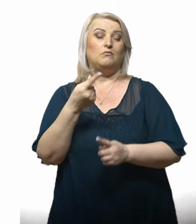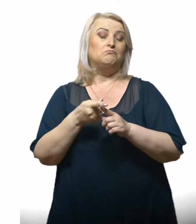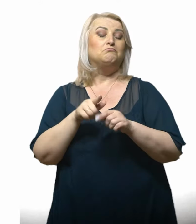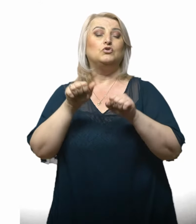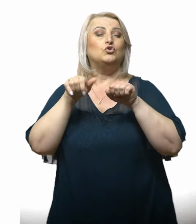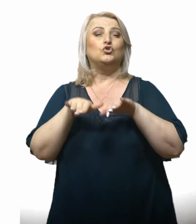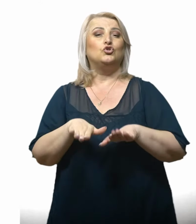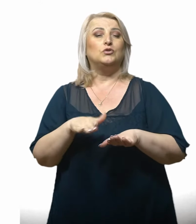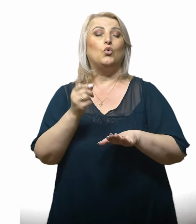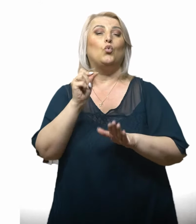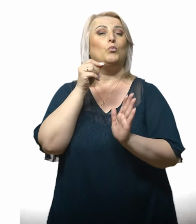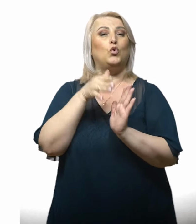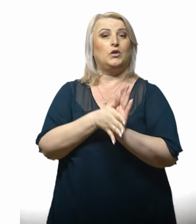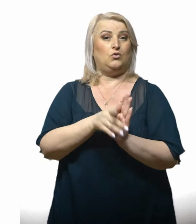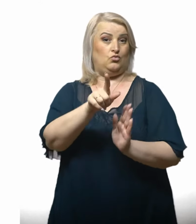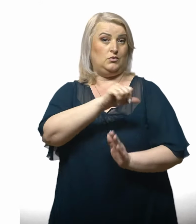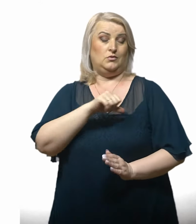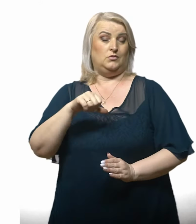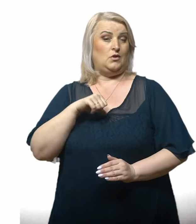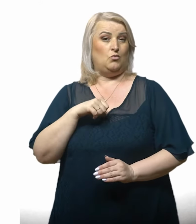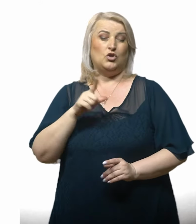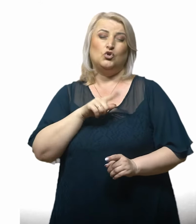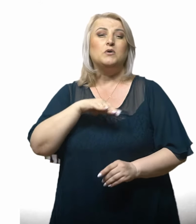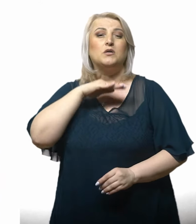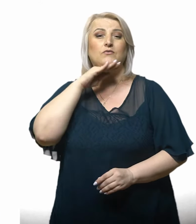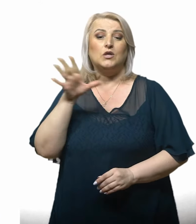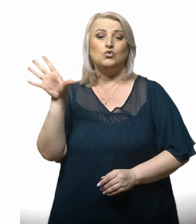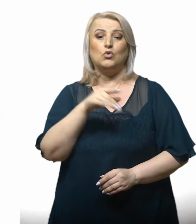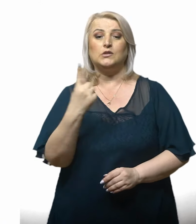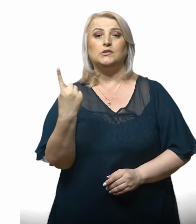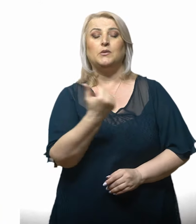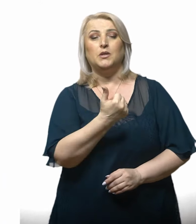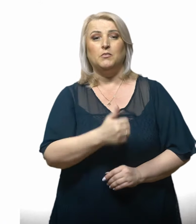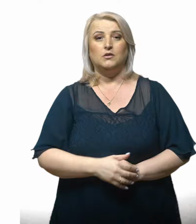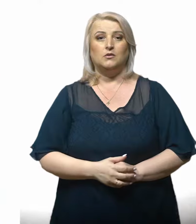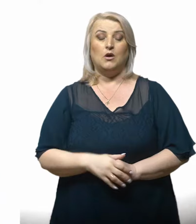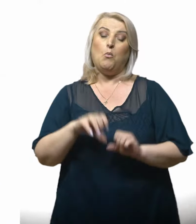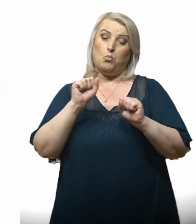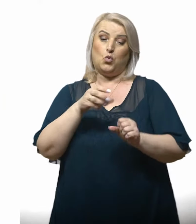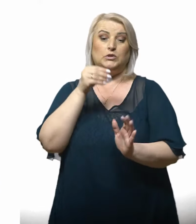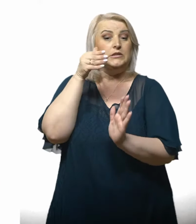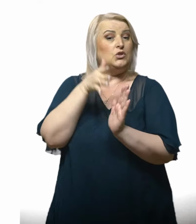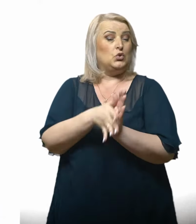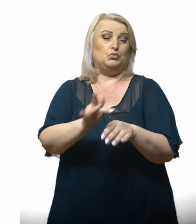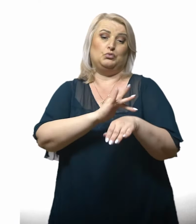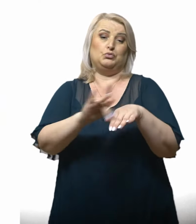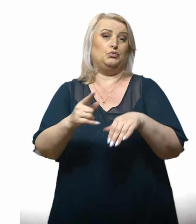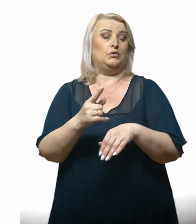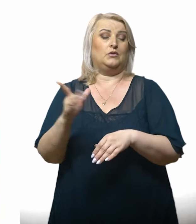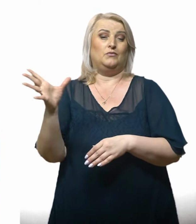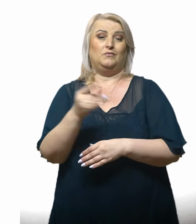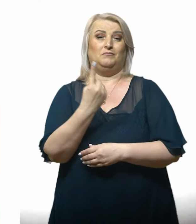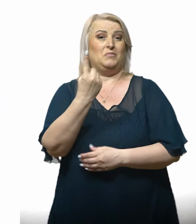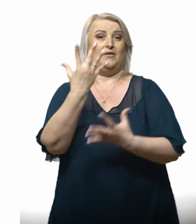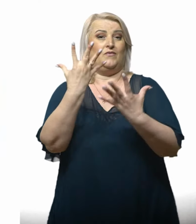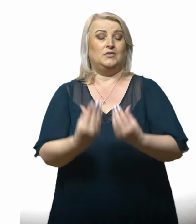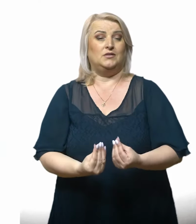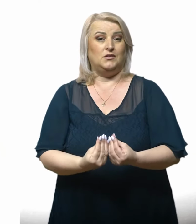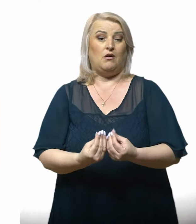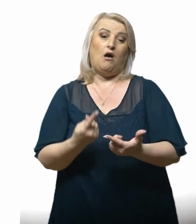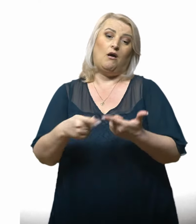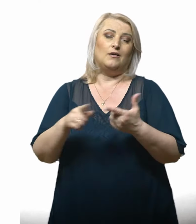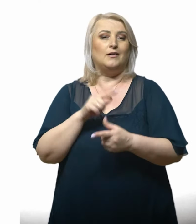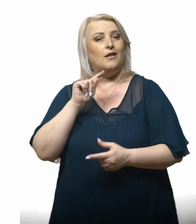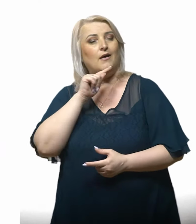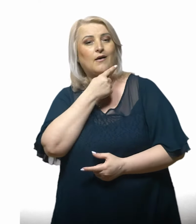decizia ta cum o cheltui, așa ca să-ți ajungă pentru toată săptămâna. Poți cheltui toți banii în primele zile sau îi economisești